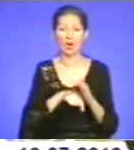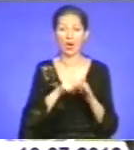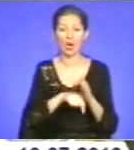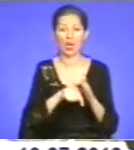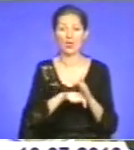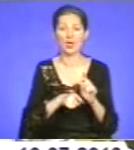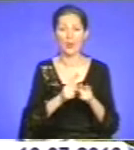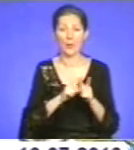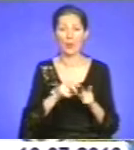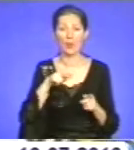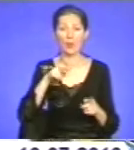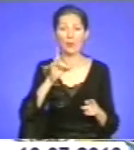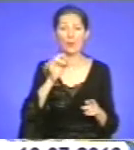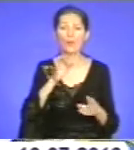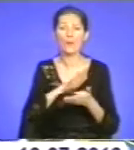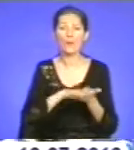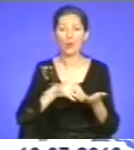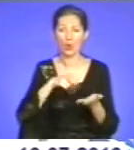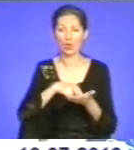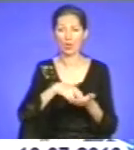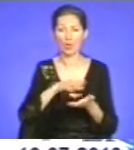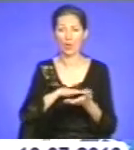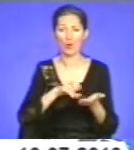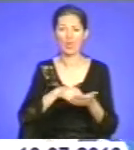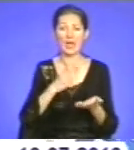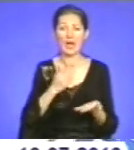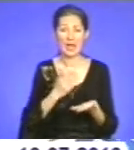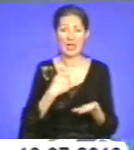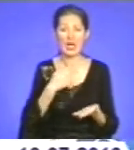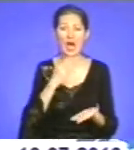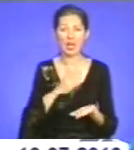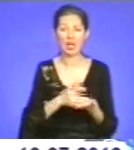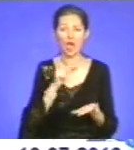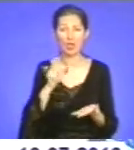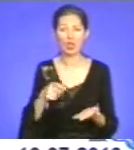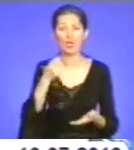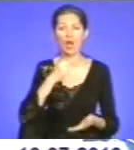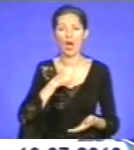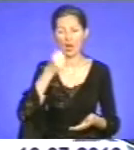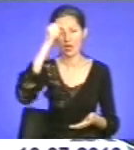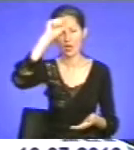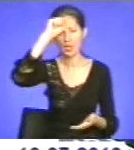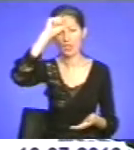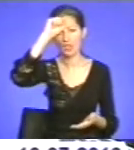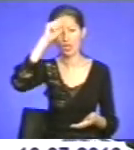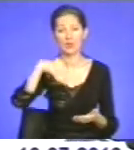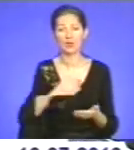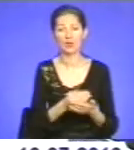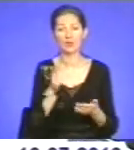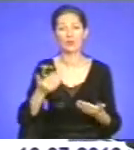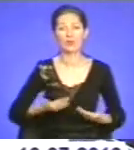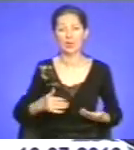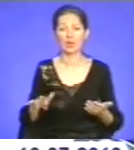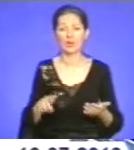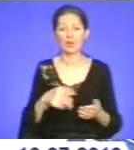називається «прощення». Тобто, що я є людина грішна, своїм життям, напевно, десь заблукав і своїм життям